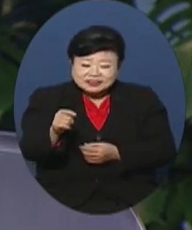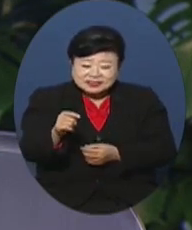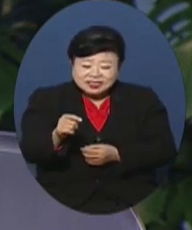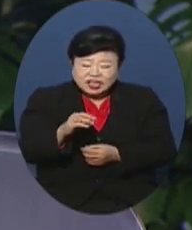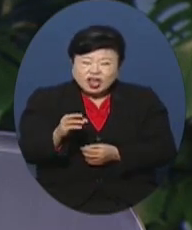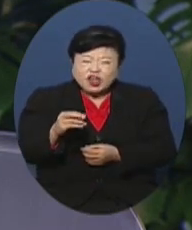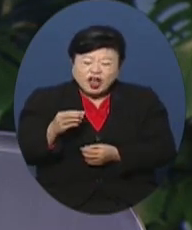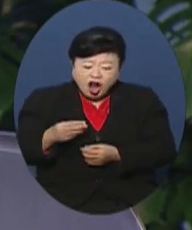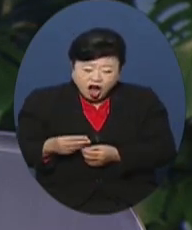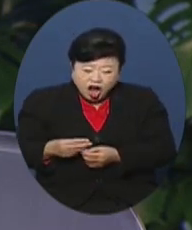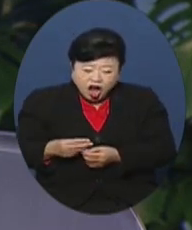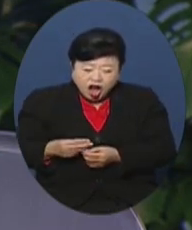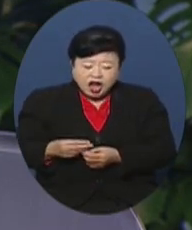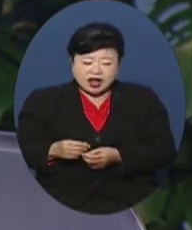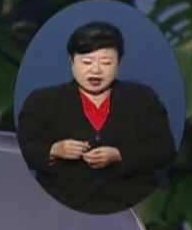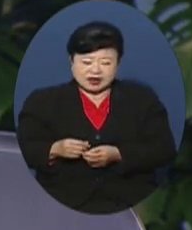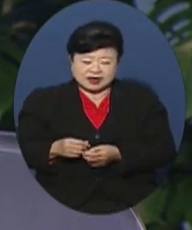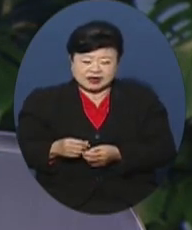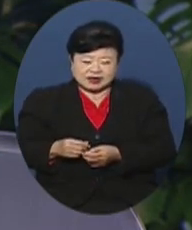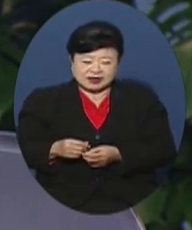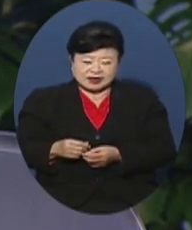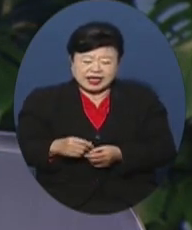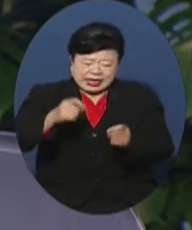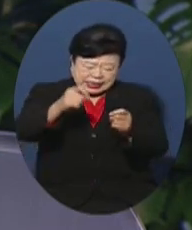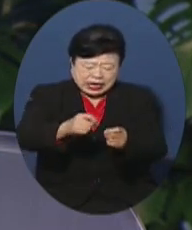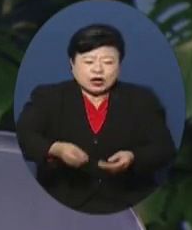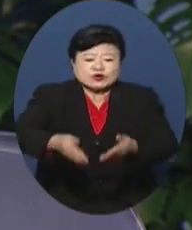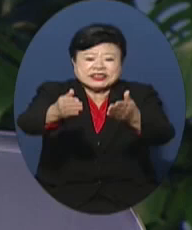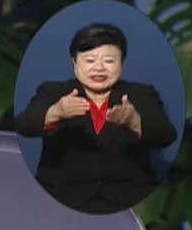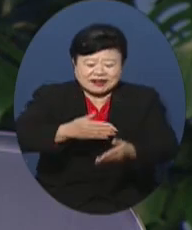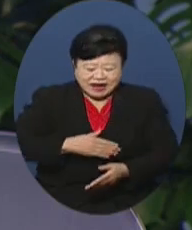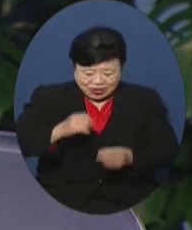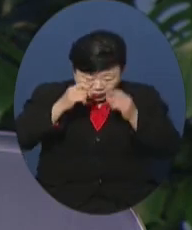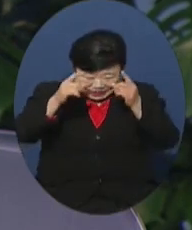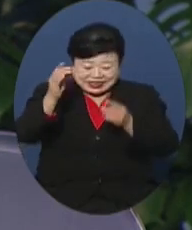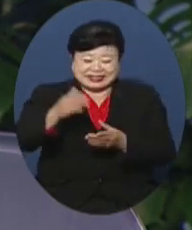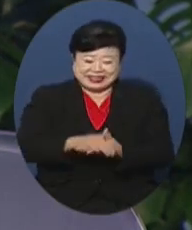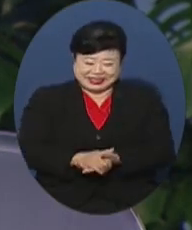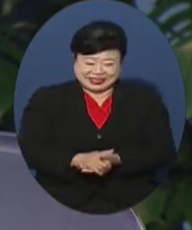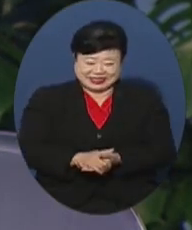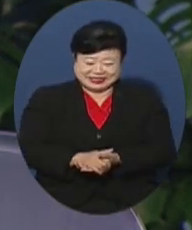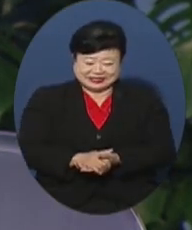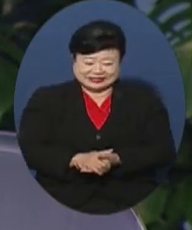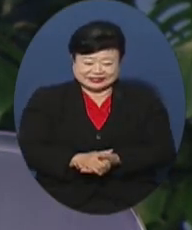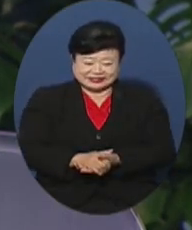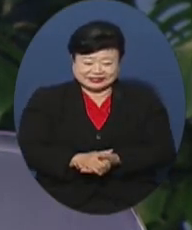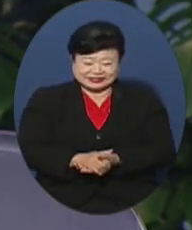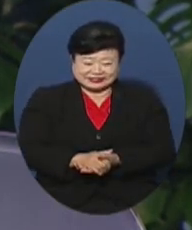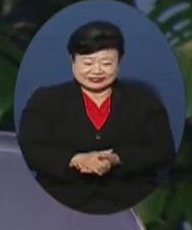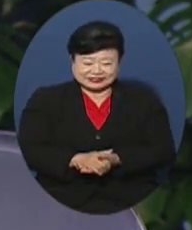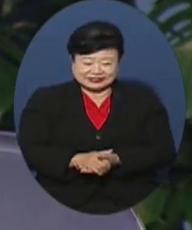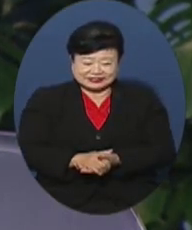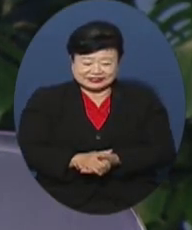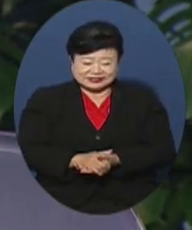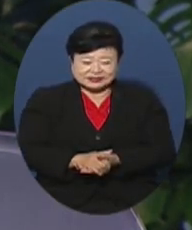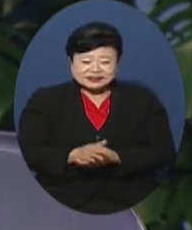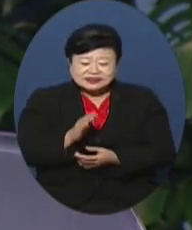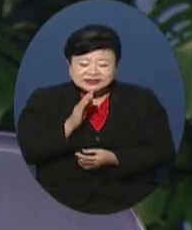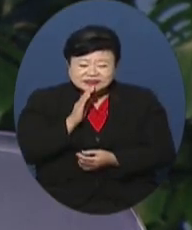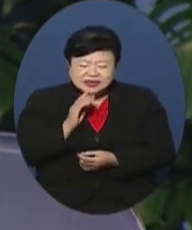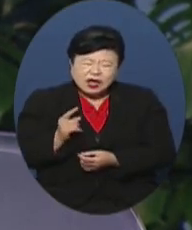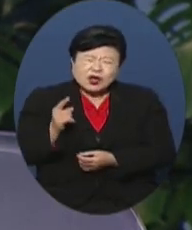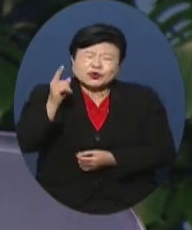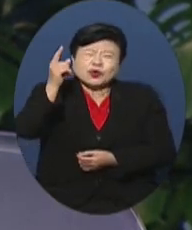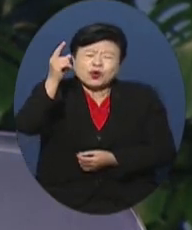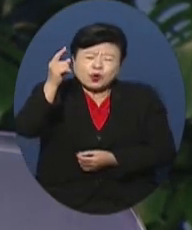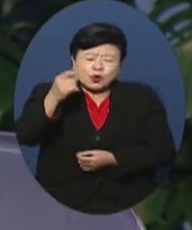터널이 바로 지름길이었다는 사실입니다. 들어서는 넘기 힘든 높고